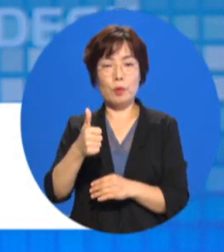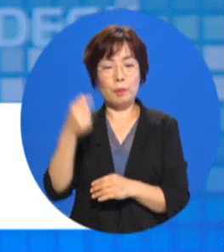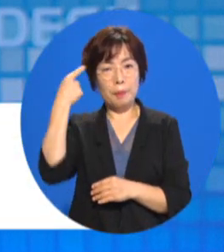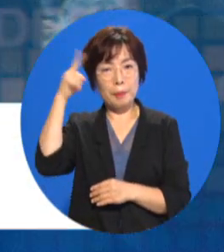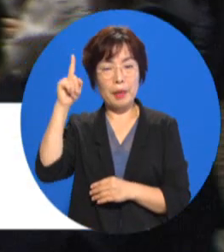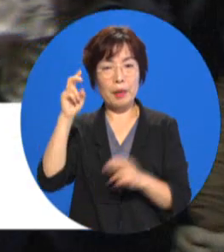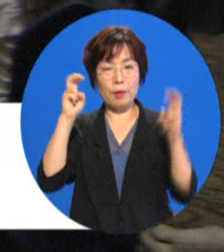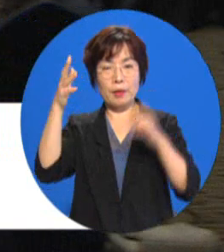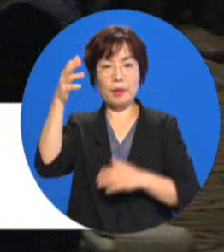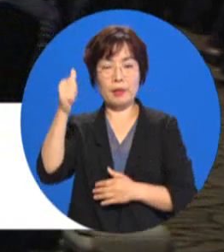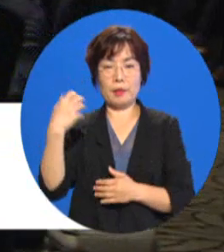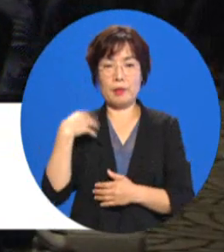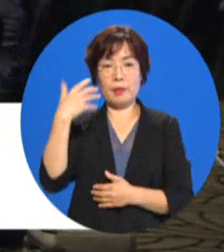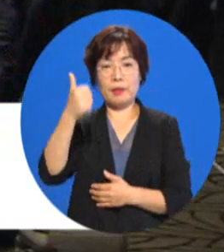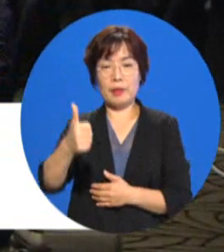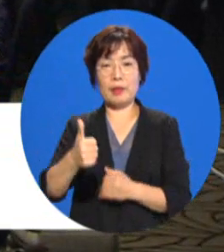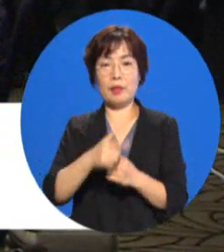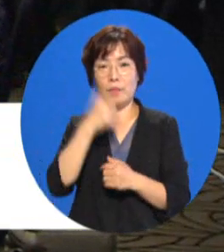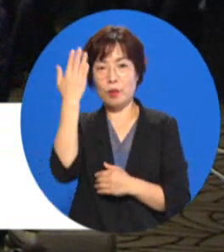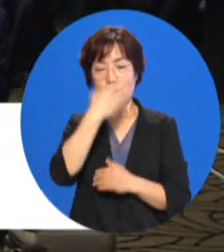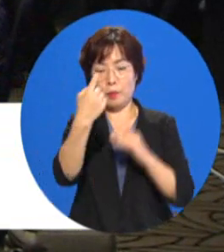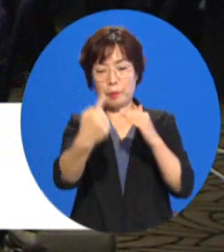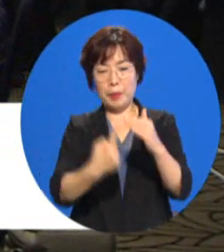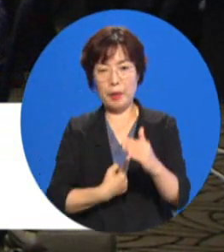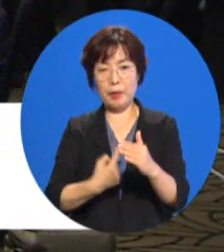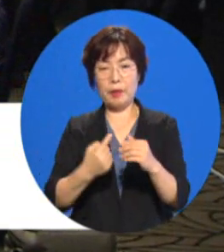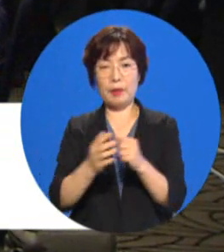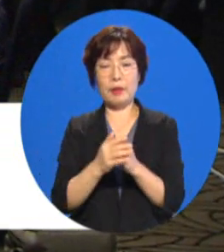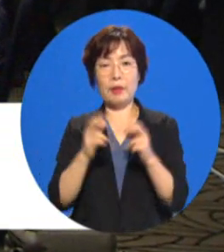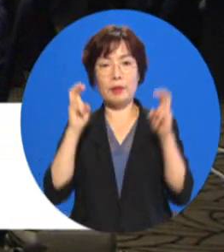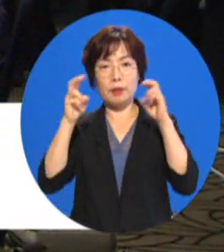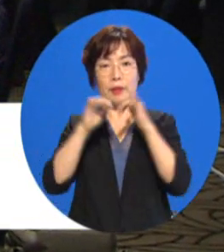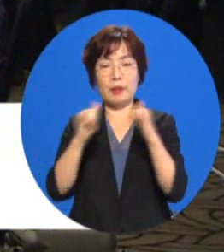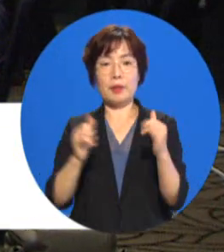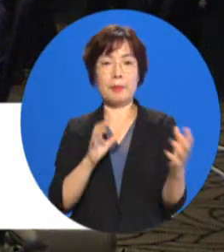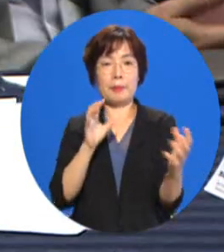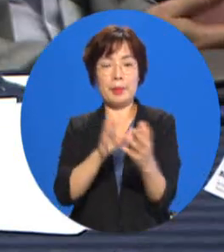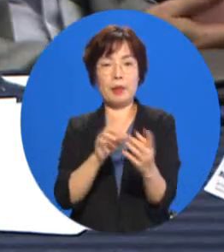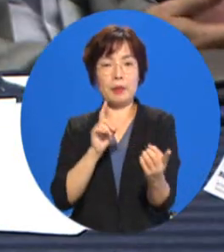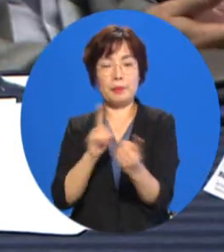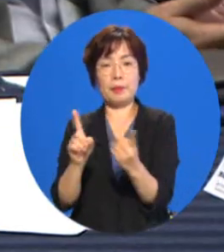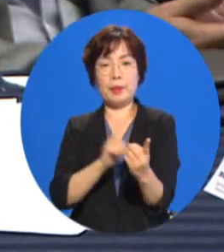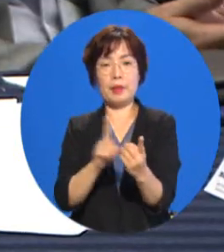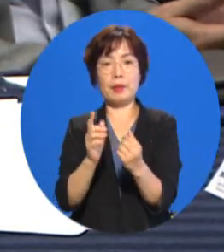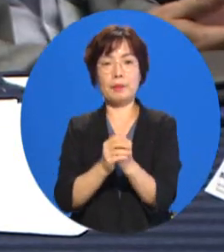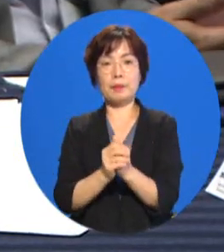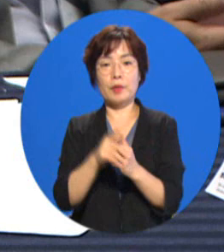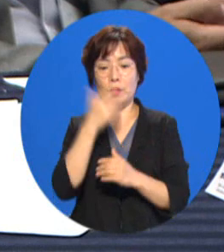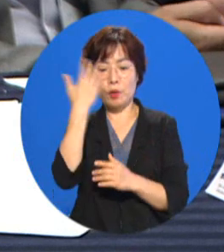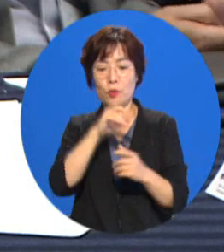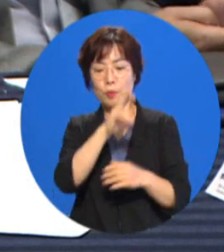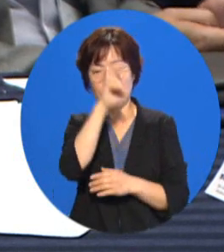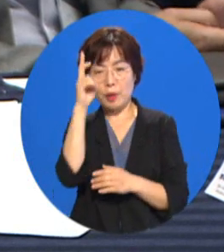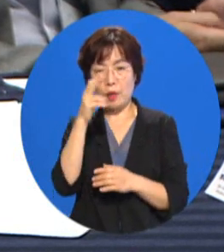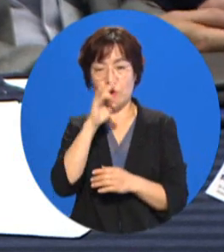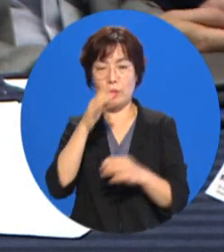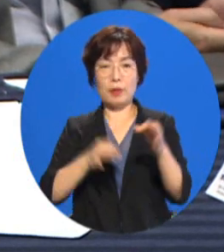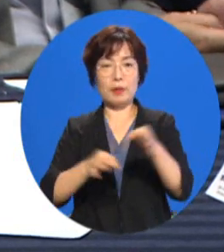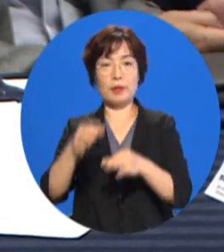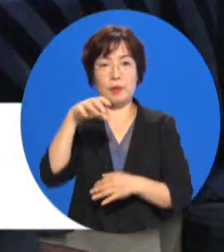여수를 방문해 지역의 소상공인, 벤처기업가들을 만났습니다. 박 장관은 오늘 오후 여수 중앙시장을